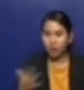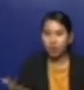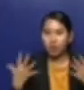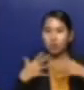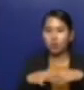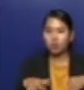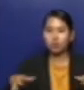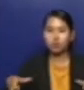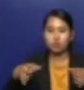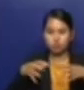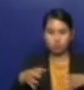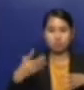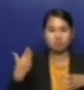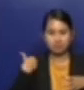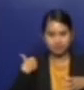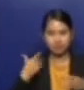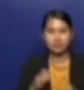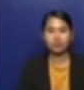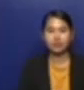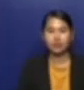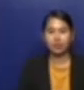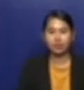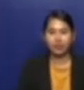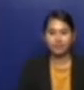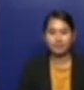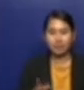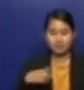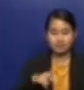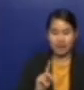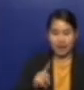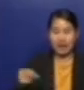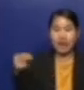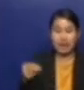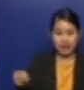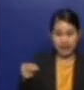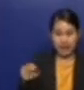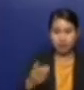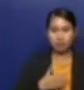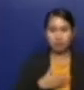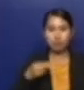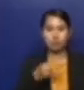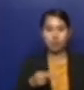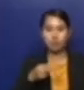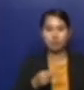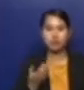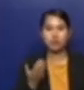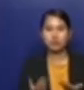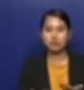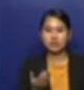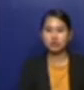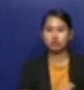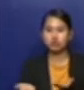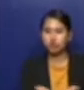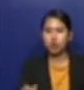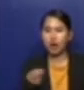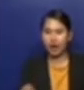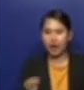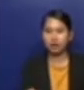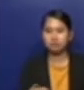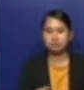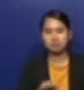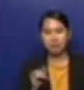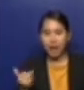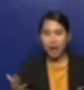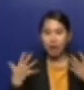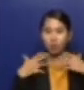ที่ตรงนั้นหลานท่านประธานหลานผมลูกของลูกศิษย์ผมไปนั่งอยู่ในกลุ่ม